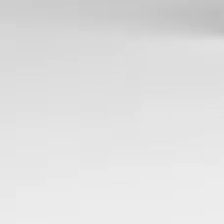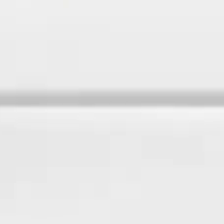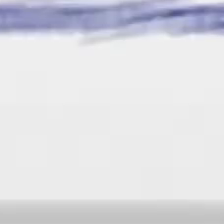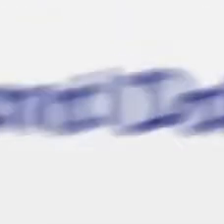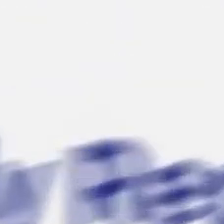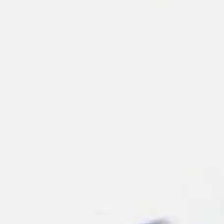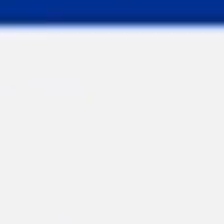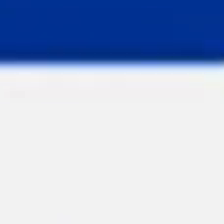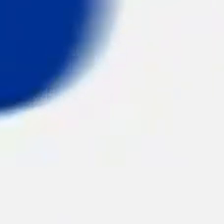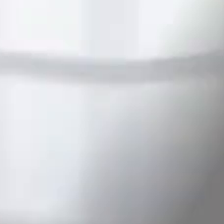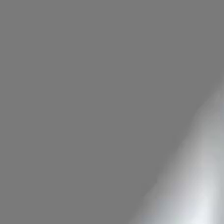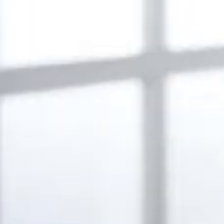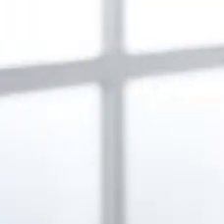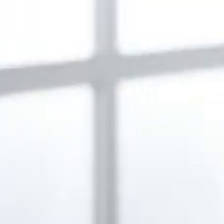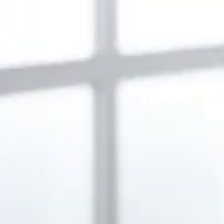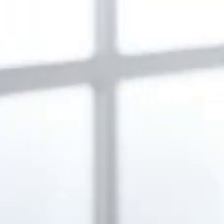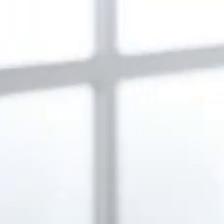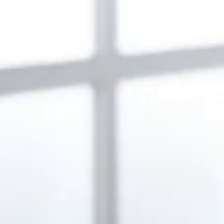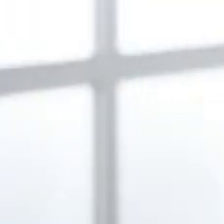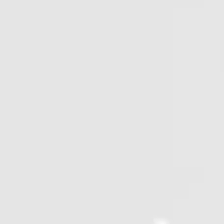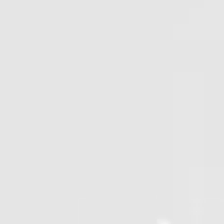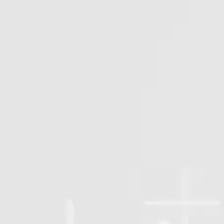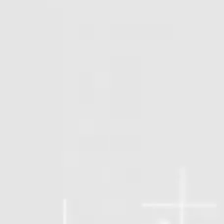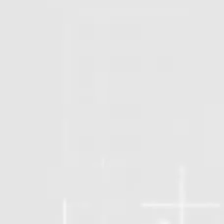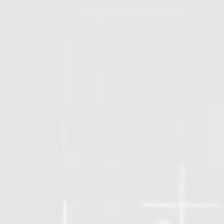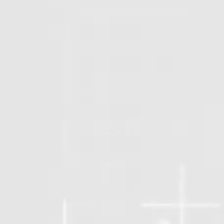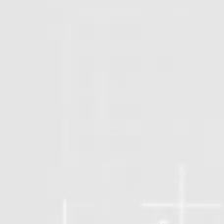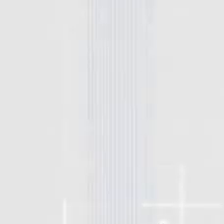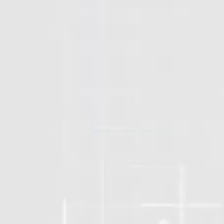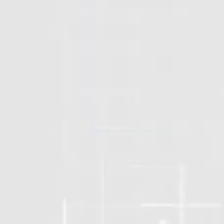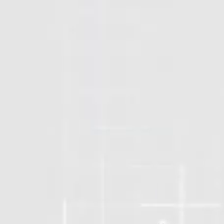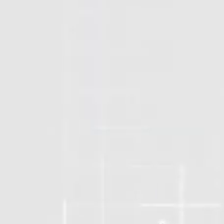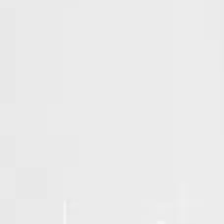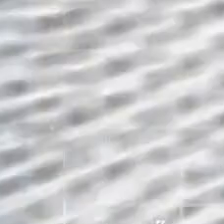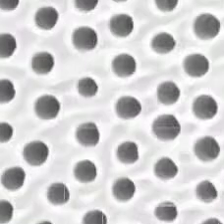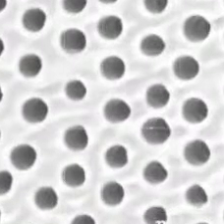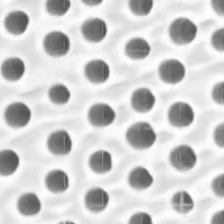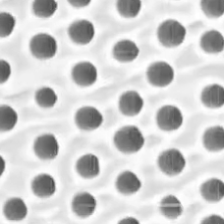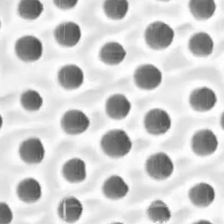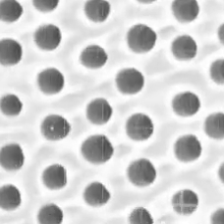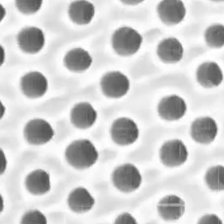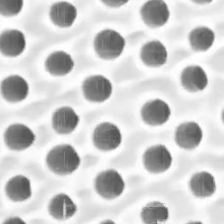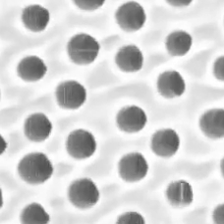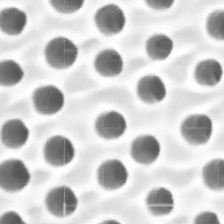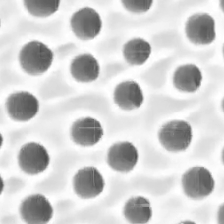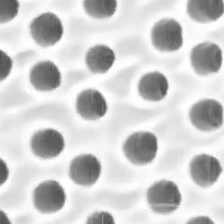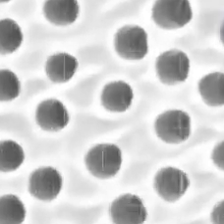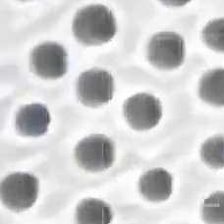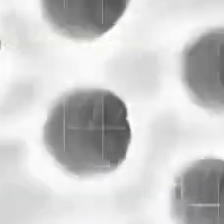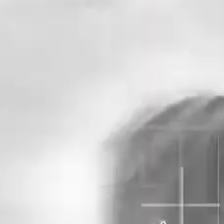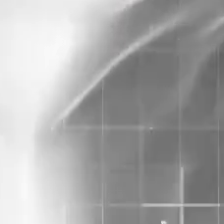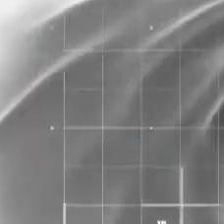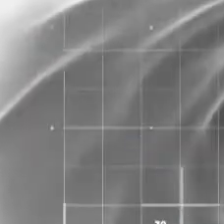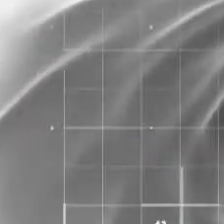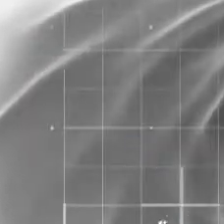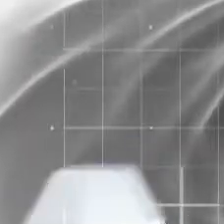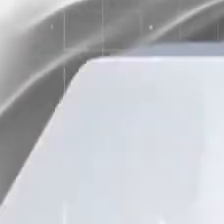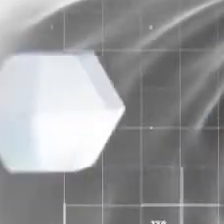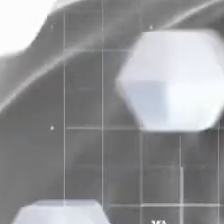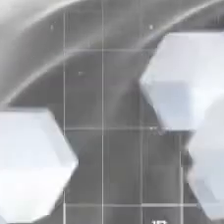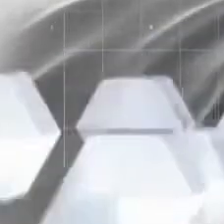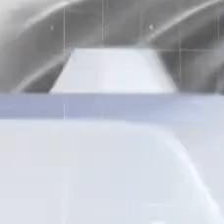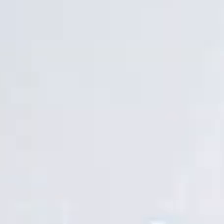ألم حساسية الأسنان مشكلة شائعة مرة. معجون سنسيداين المطور ترميم حماية الجديد بيدخل لعمق السن،